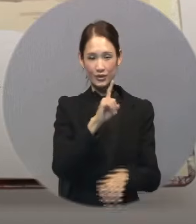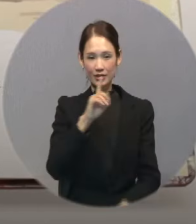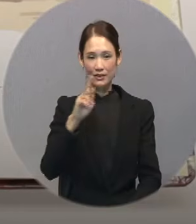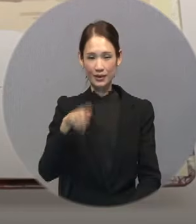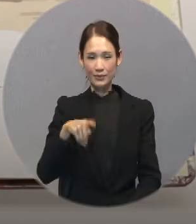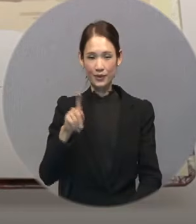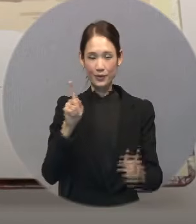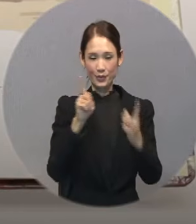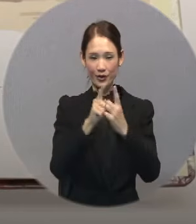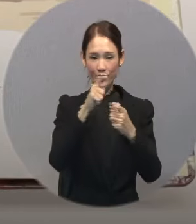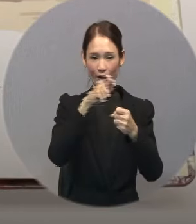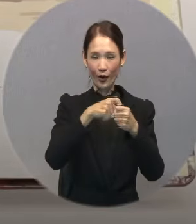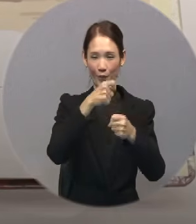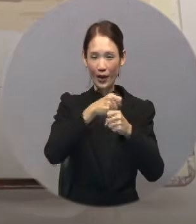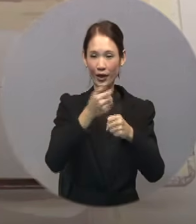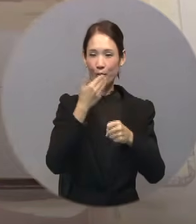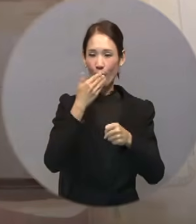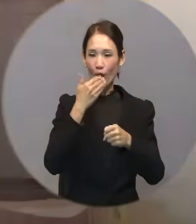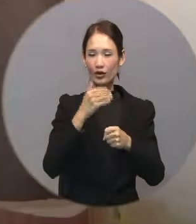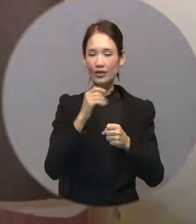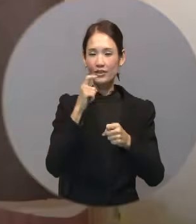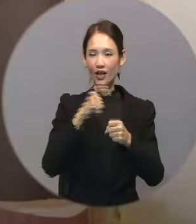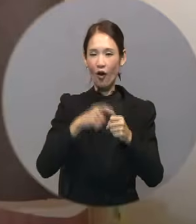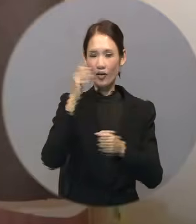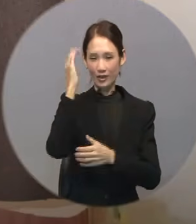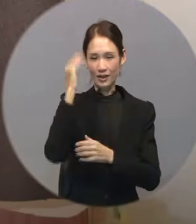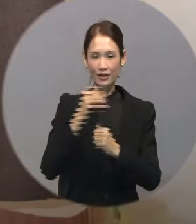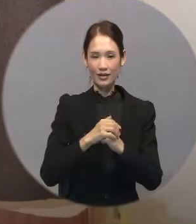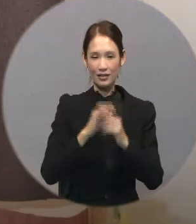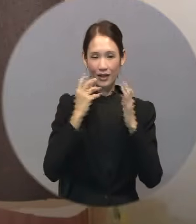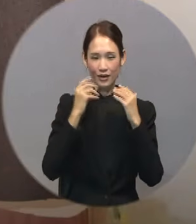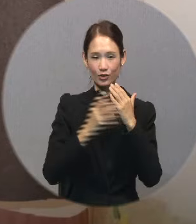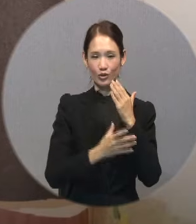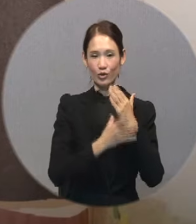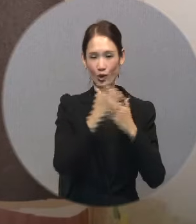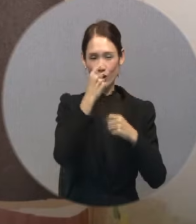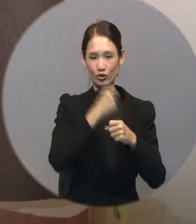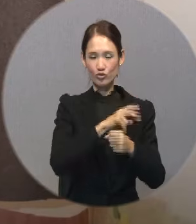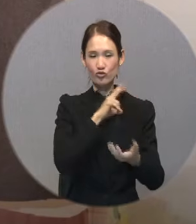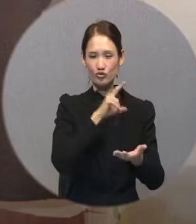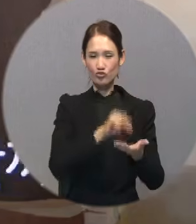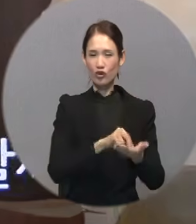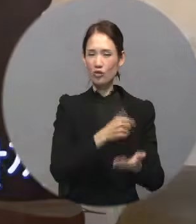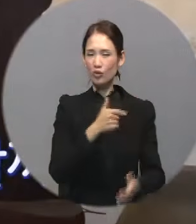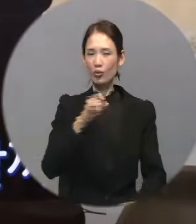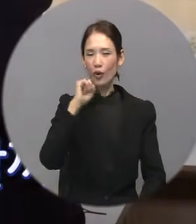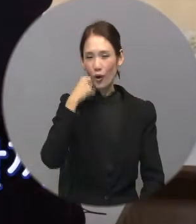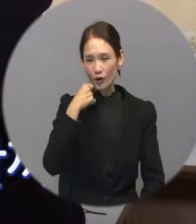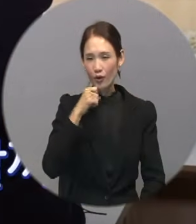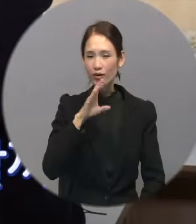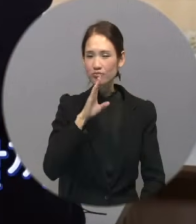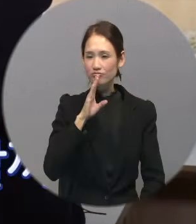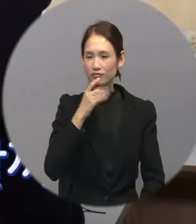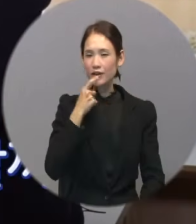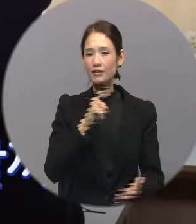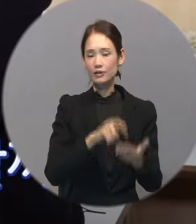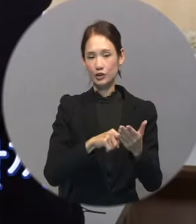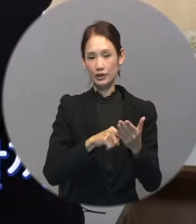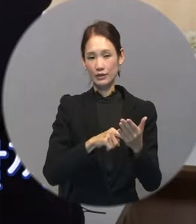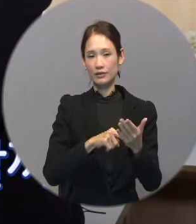만나서 떡을 만들어 먹는 이야기예요. 아이들한테 통일이라는 주제가 어려워요. 그래서 어떻게 하면 좀 더